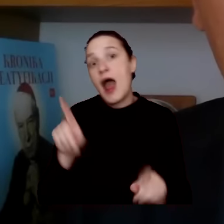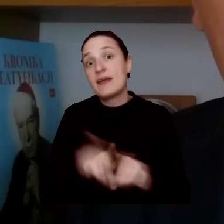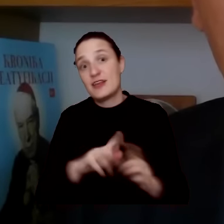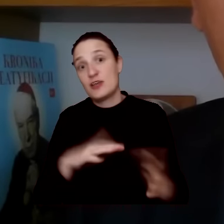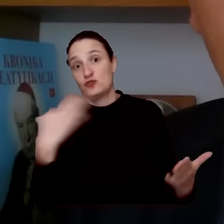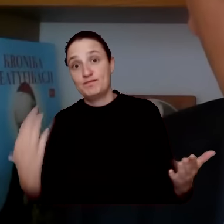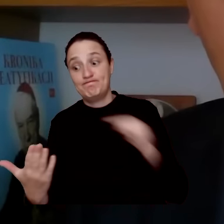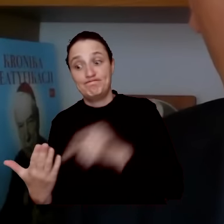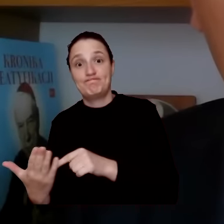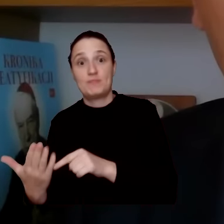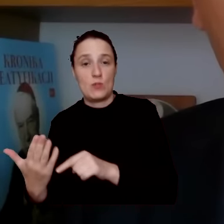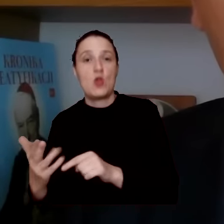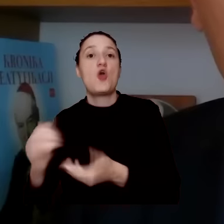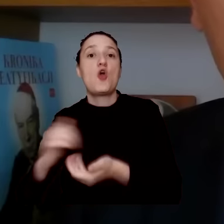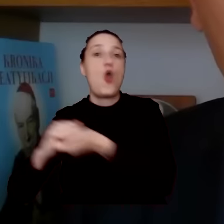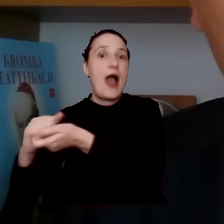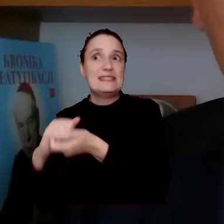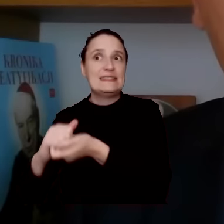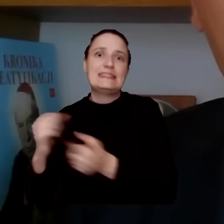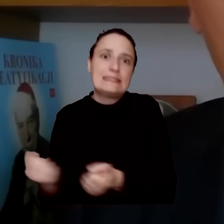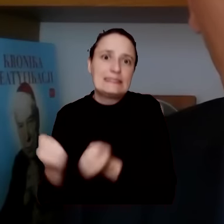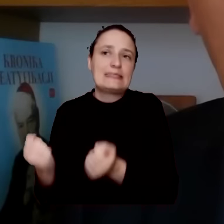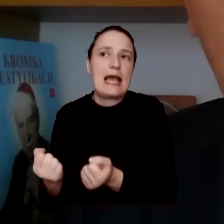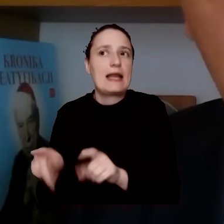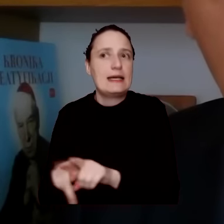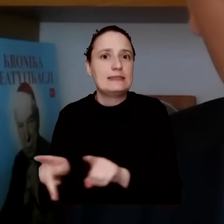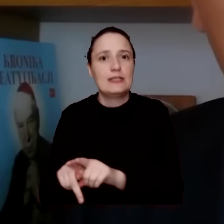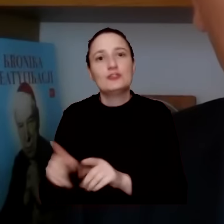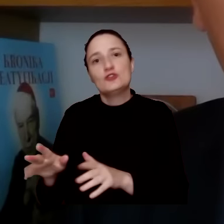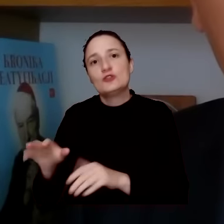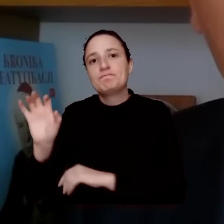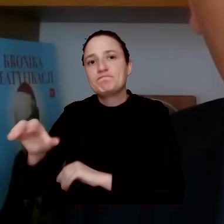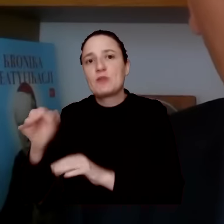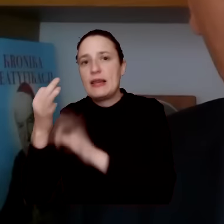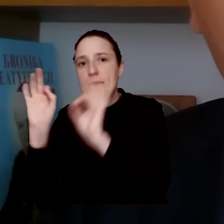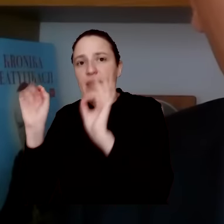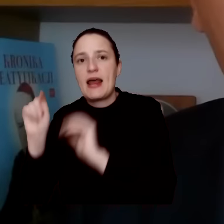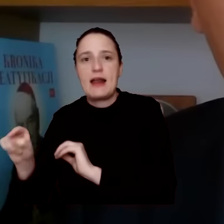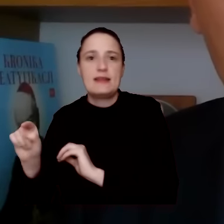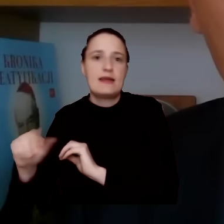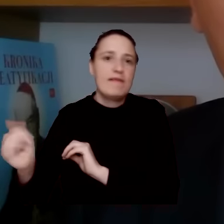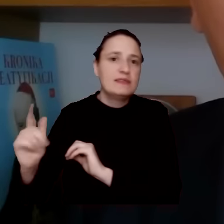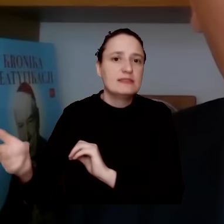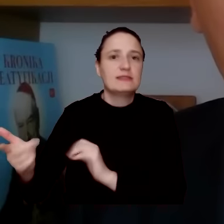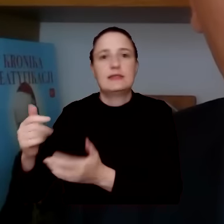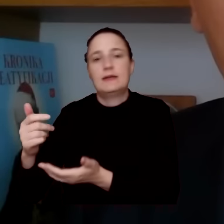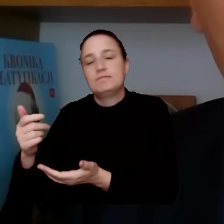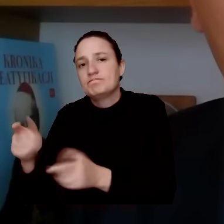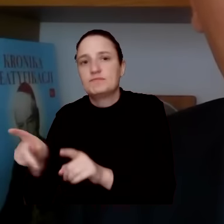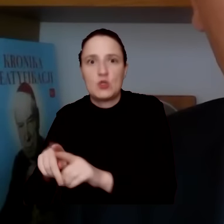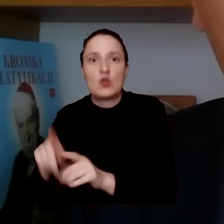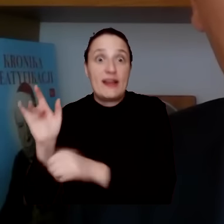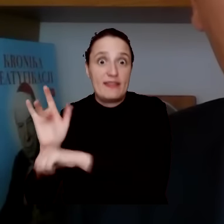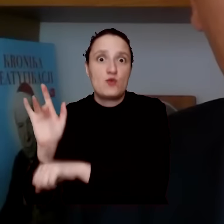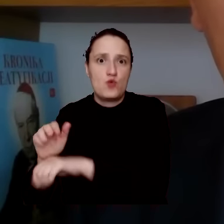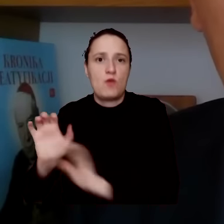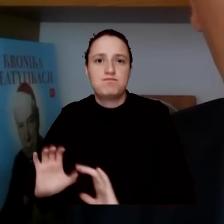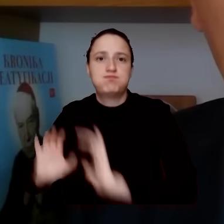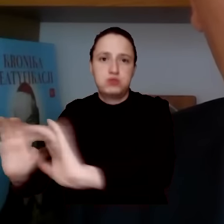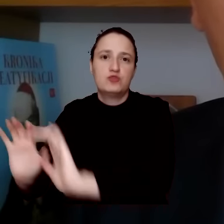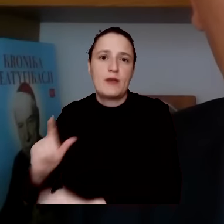przedstawiciel koalicji stara się zadowolić środowiska liberalne, które no, krytykują pushbacki, które